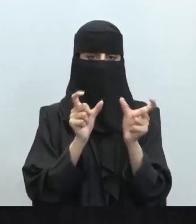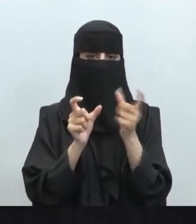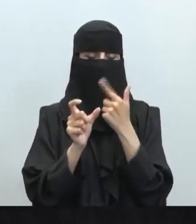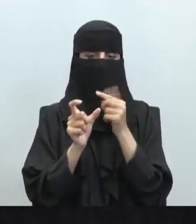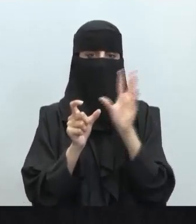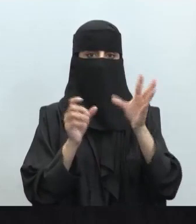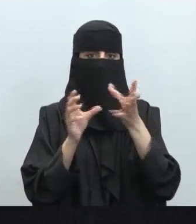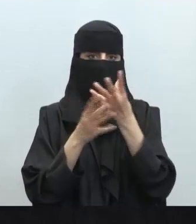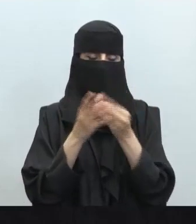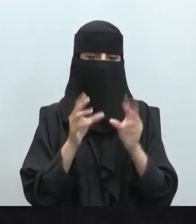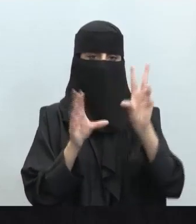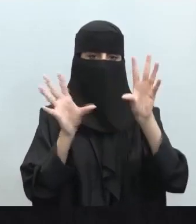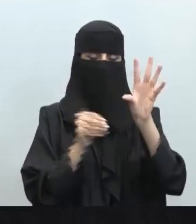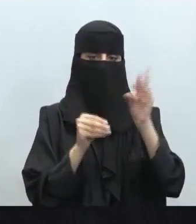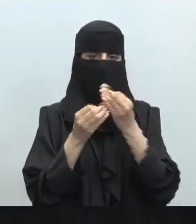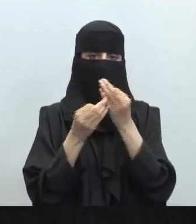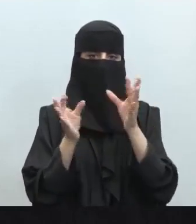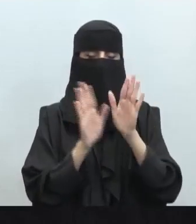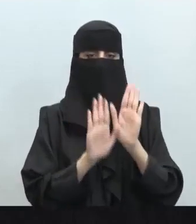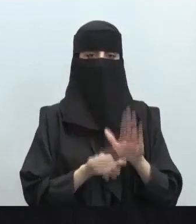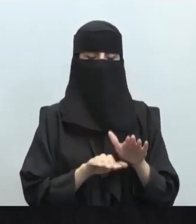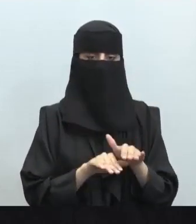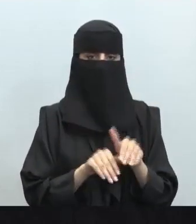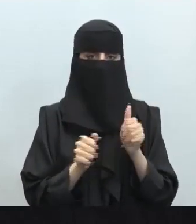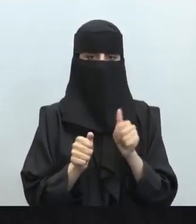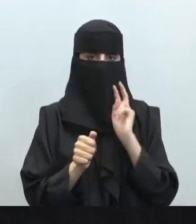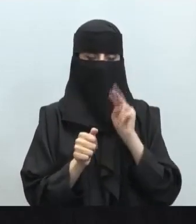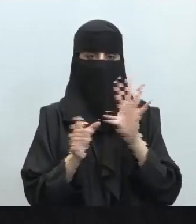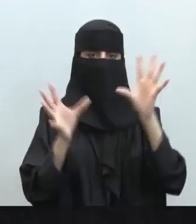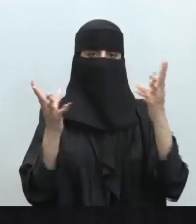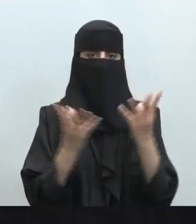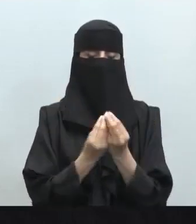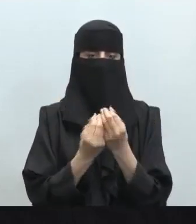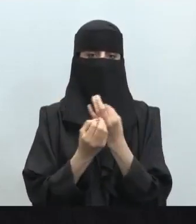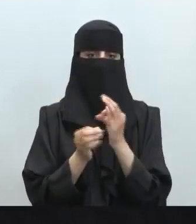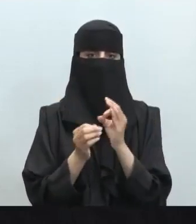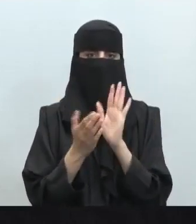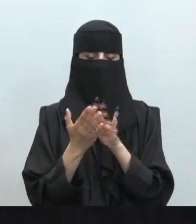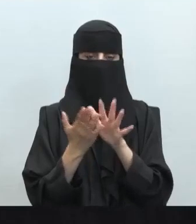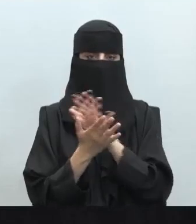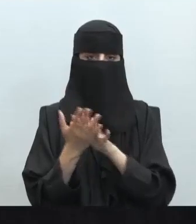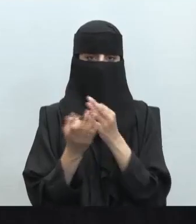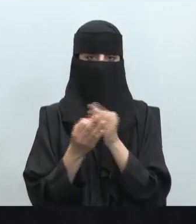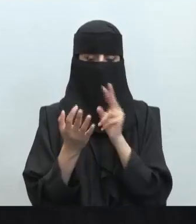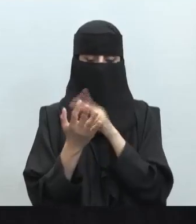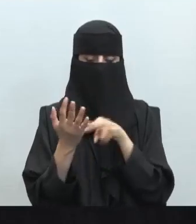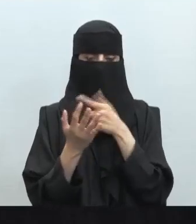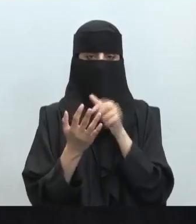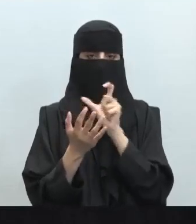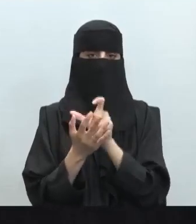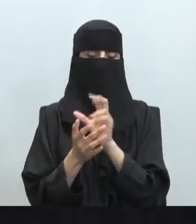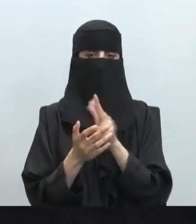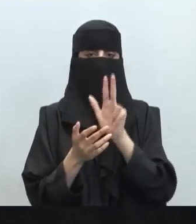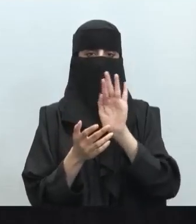نسميها سياده مشتركه لم تختفي الصفات لم تظهر صفه جديده ظهرت الصفه الاولى ظهرت الصفه الثانيه تشاركوا